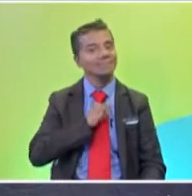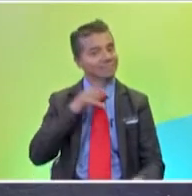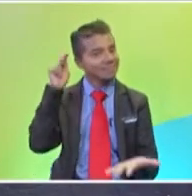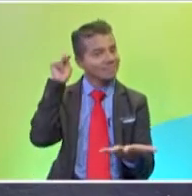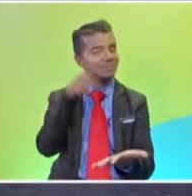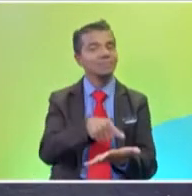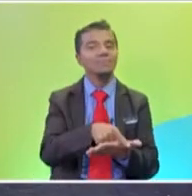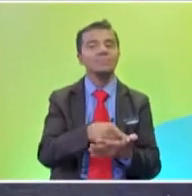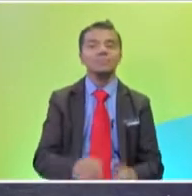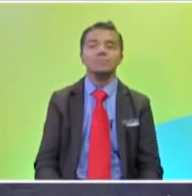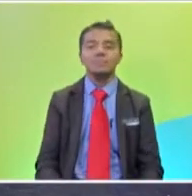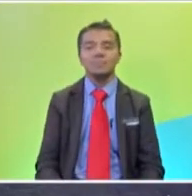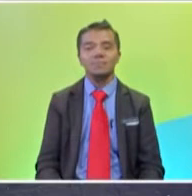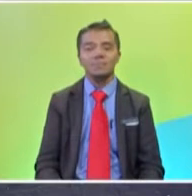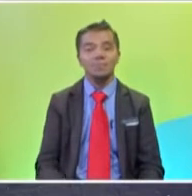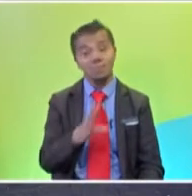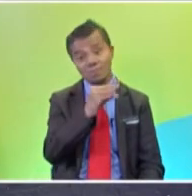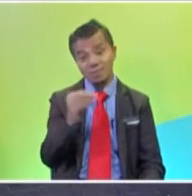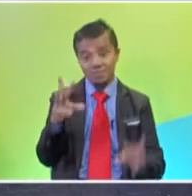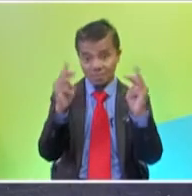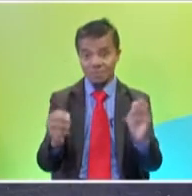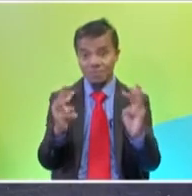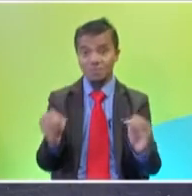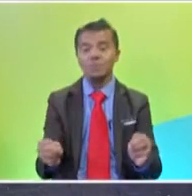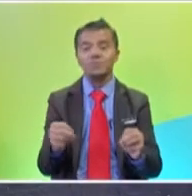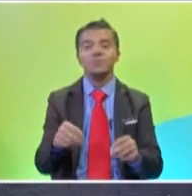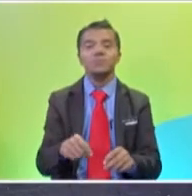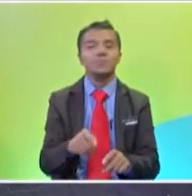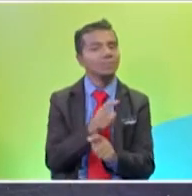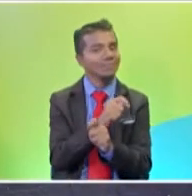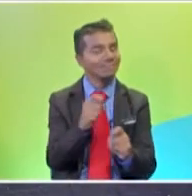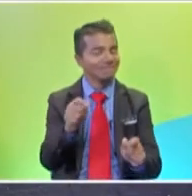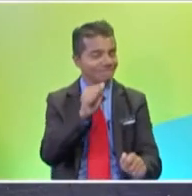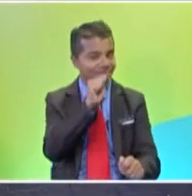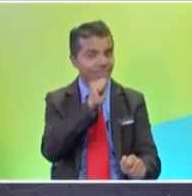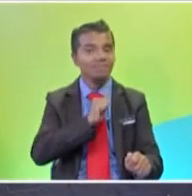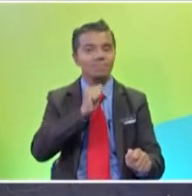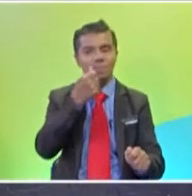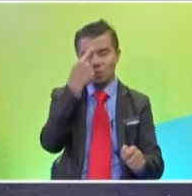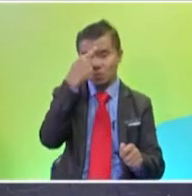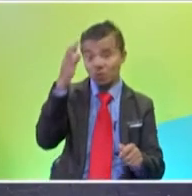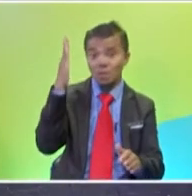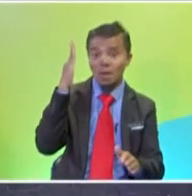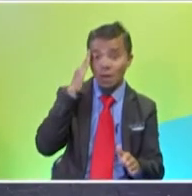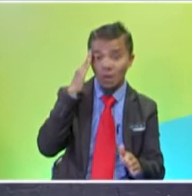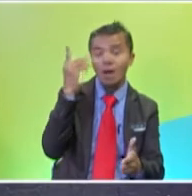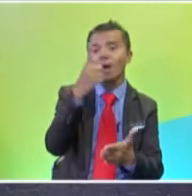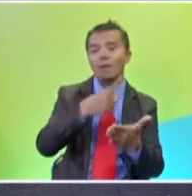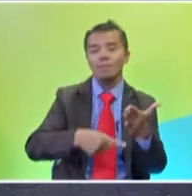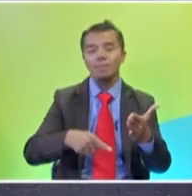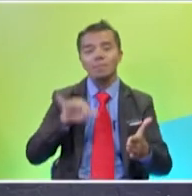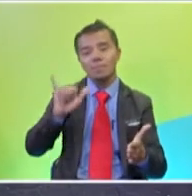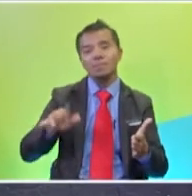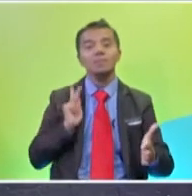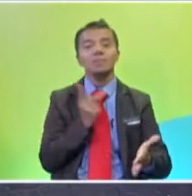murid-murid sama ada secara atas talian dan juga di rumah dah tak sabar nak mengikuti pembelajaran berkenaan dengan topik kita hari ini,